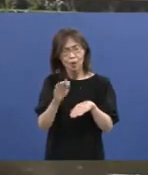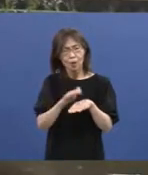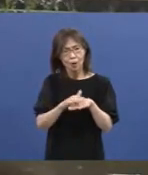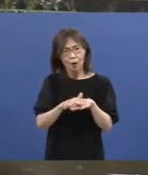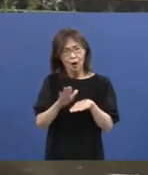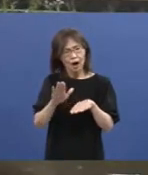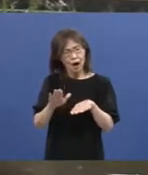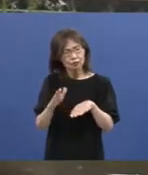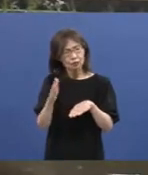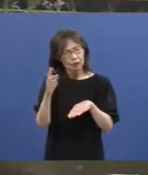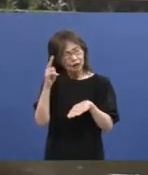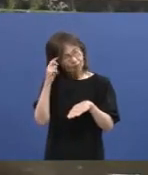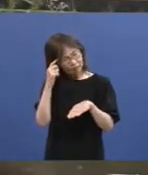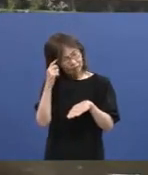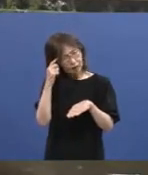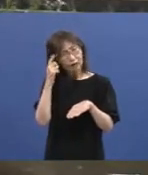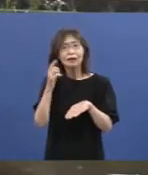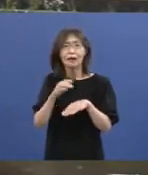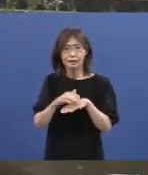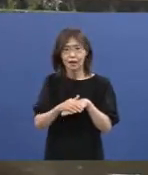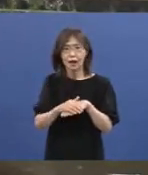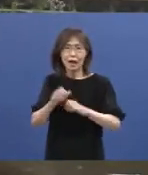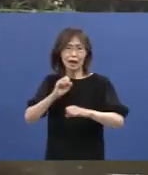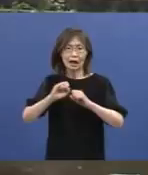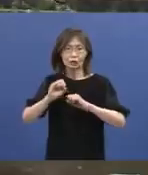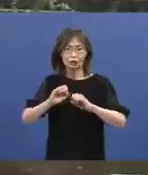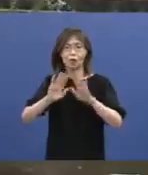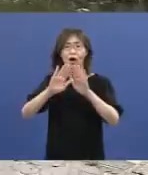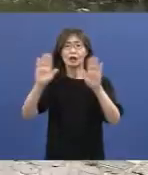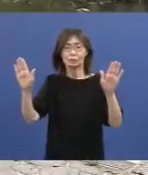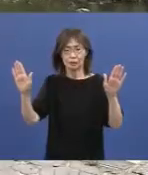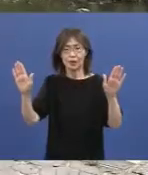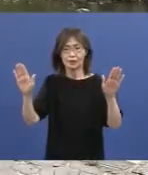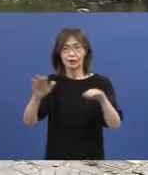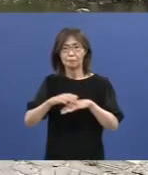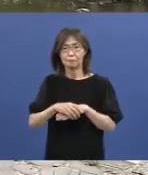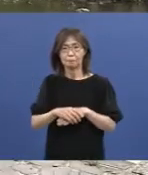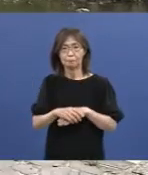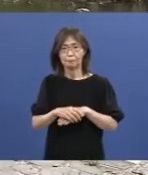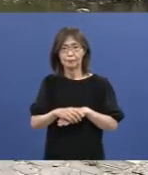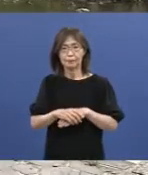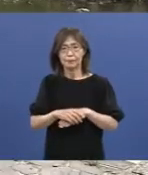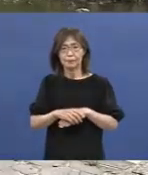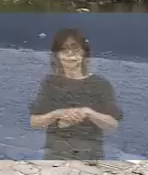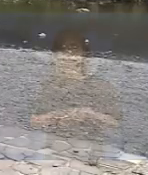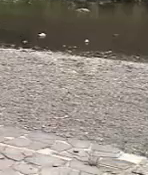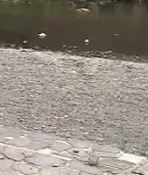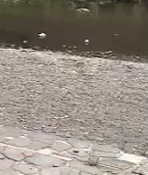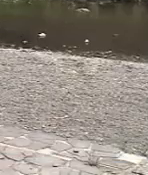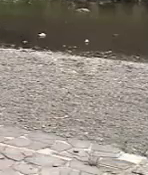登らせたいなと思って活動を始めたのがスタートです。